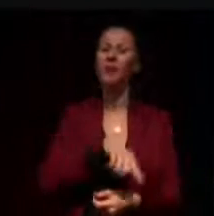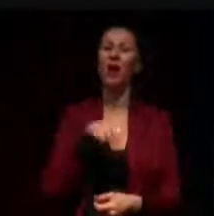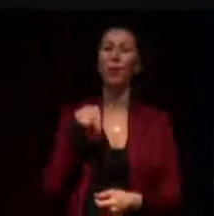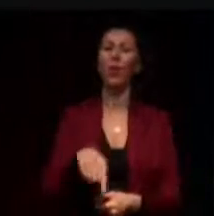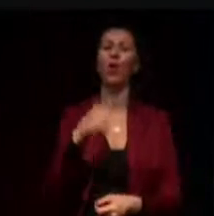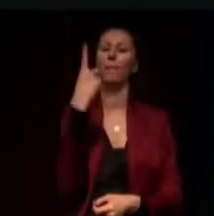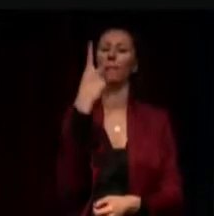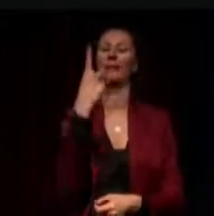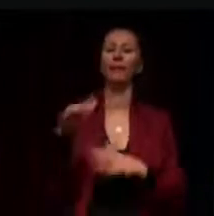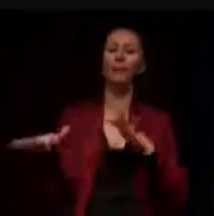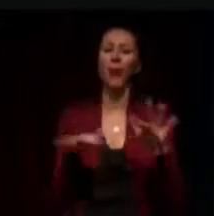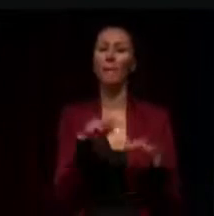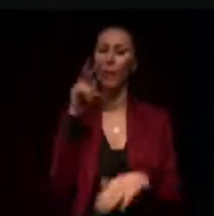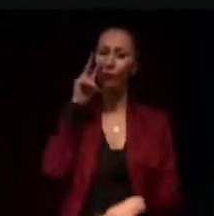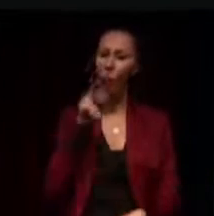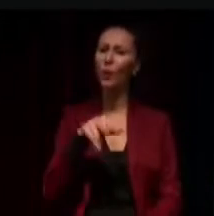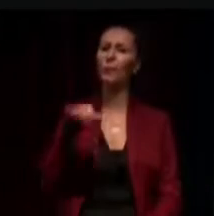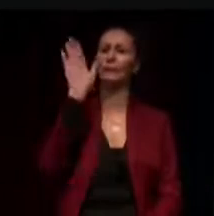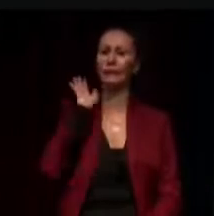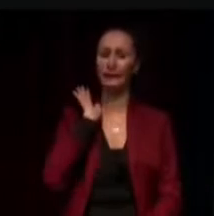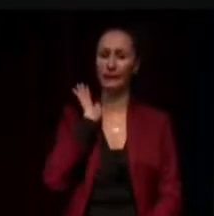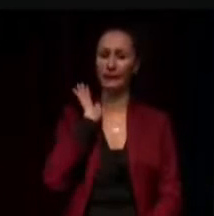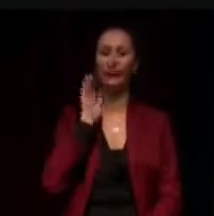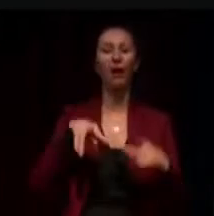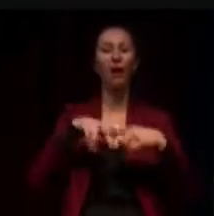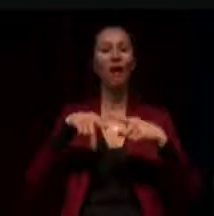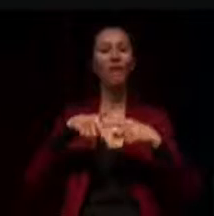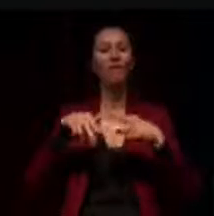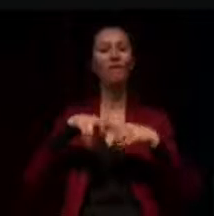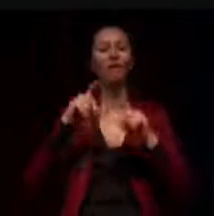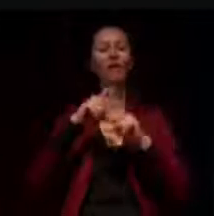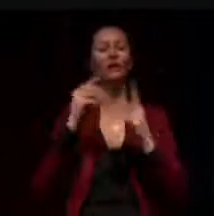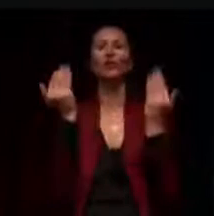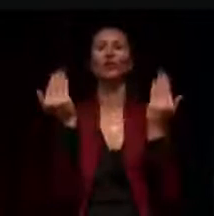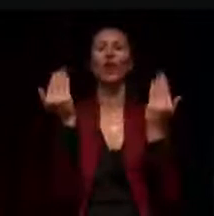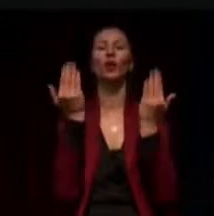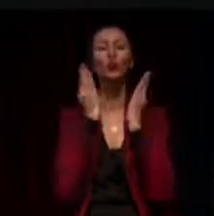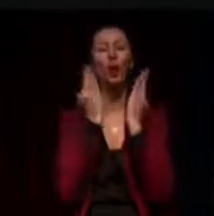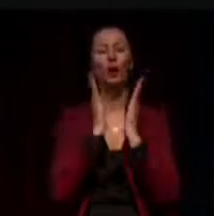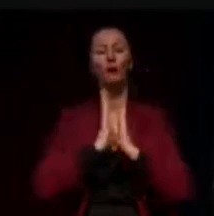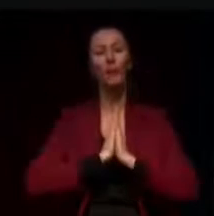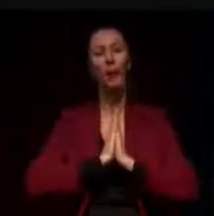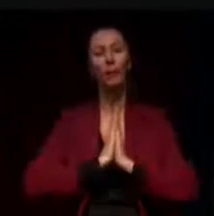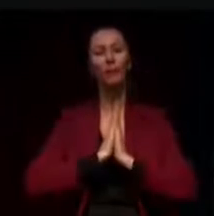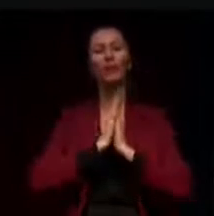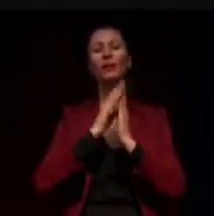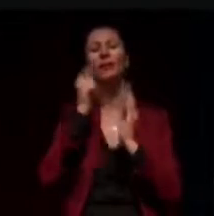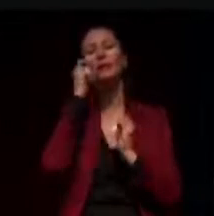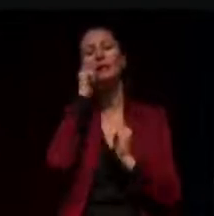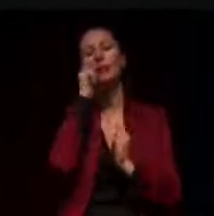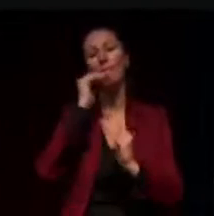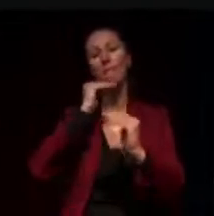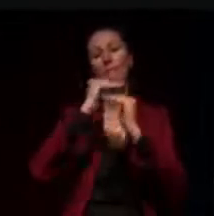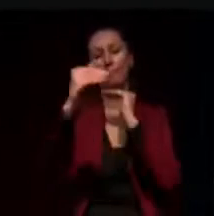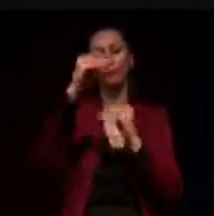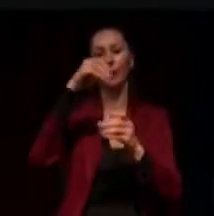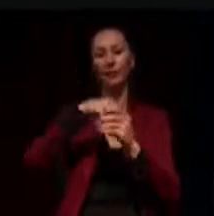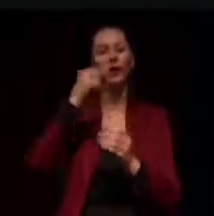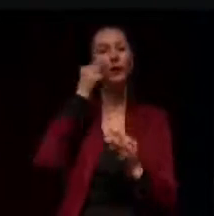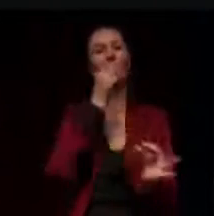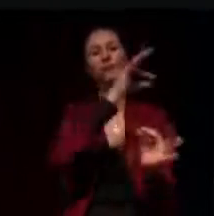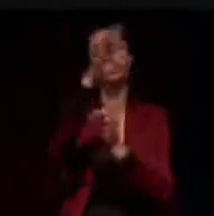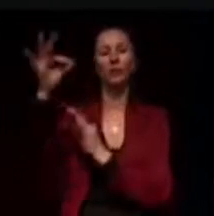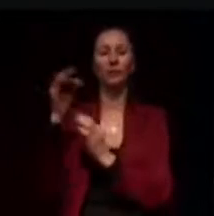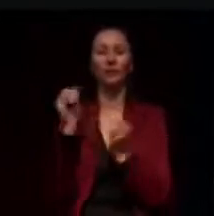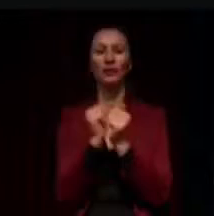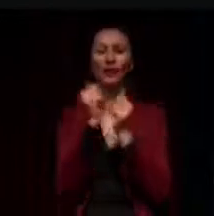bir deprem görmesin. Afatlar inşallah duamız ve temennimiz İslam aleminin ve insanlığın